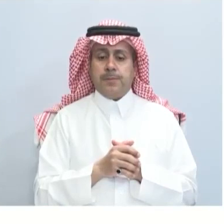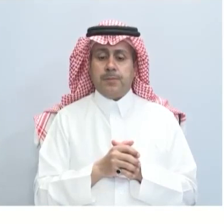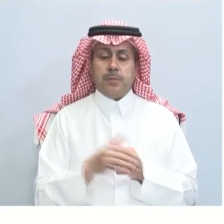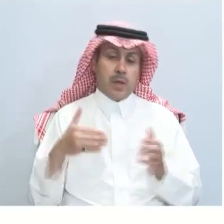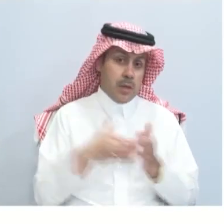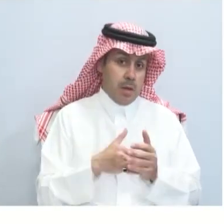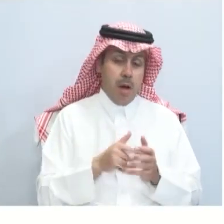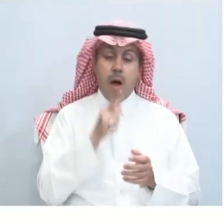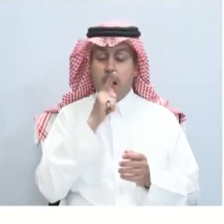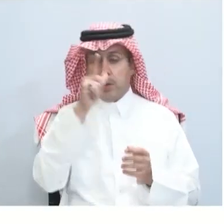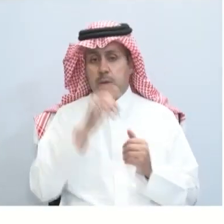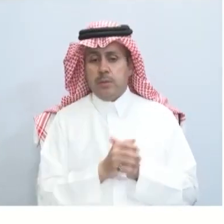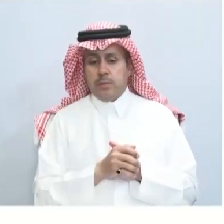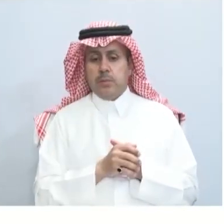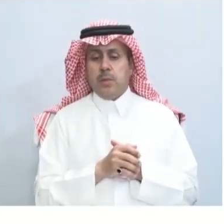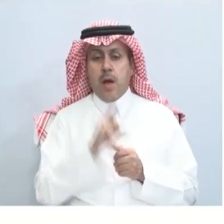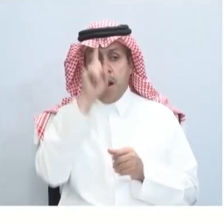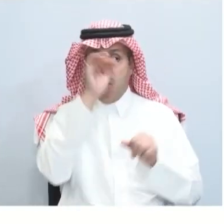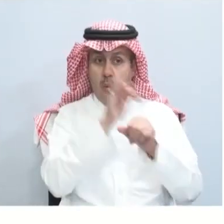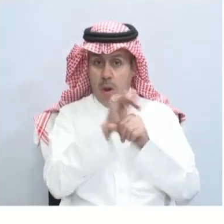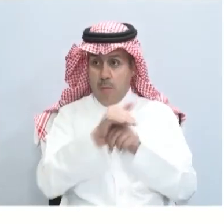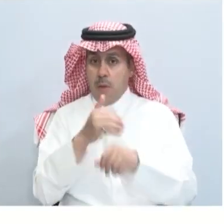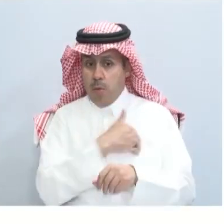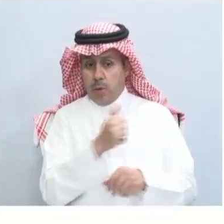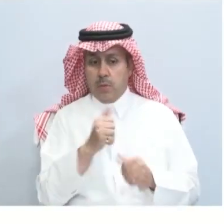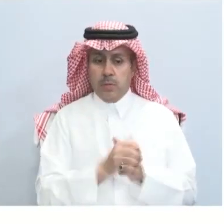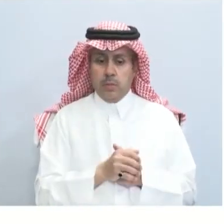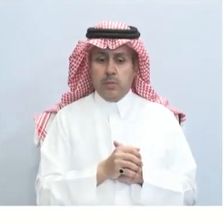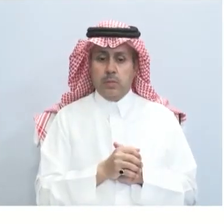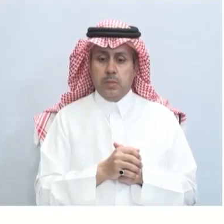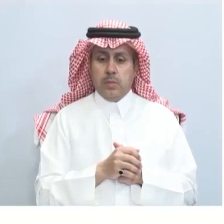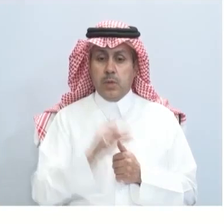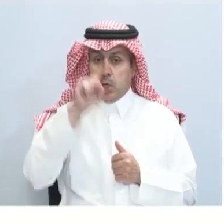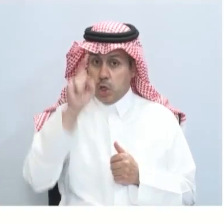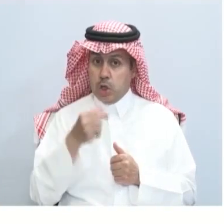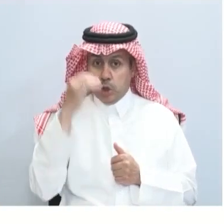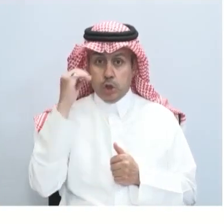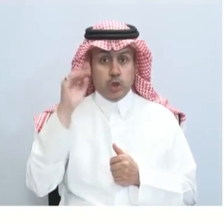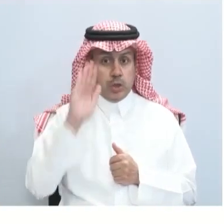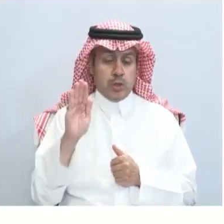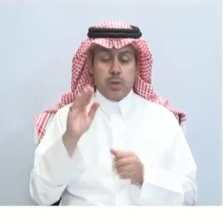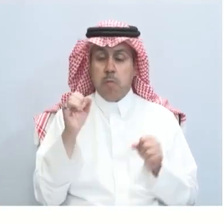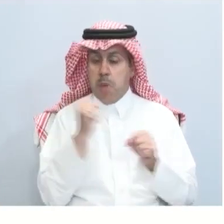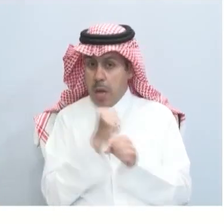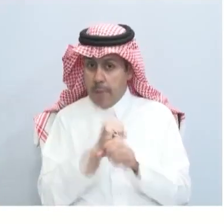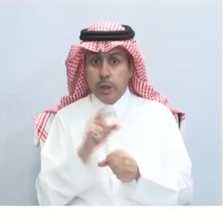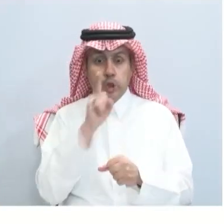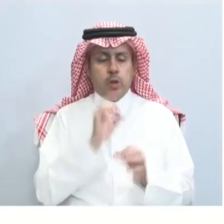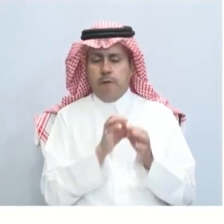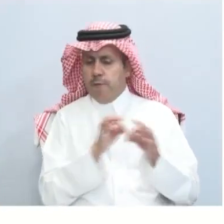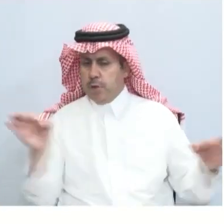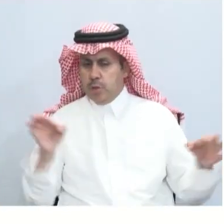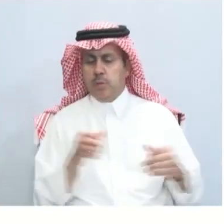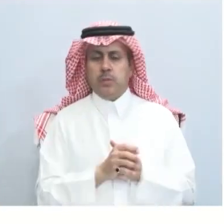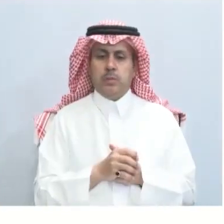تعالى يا ايها الذين امنوا انما الخمر والميسر والانصاب والازلام رجس من عمل الشيطان فاجت اجتنبوه